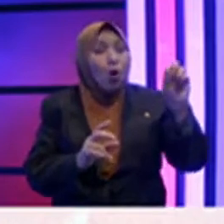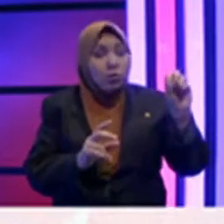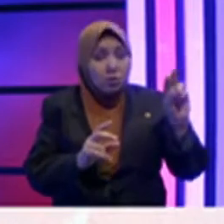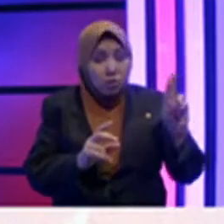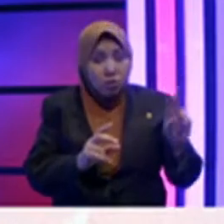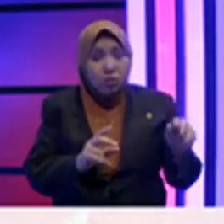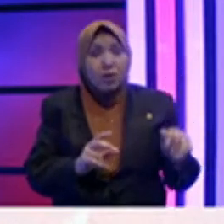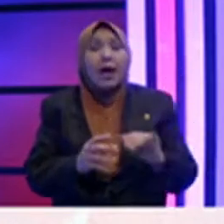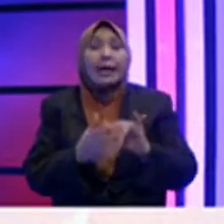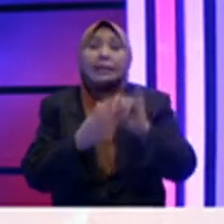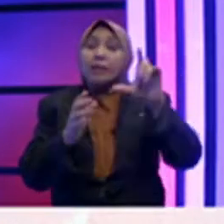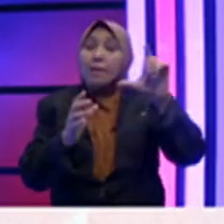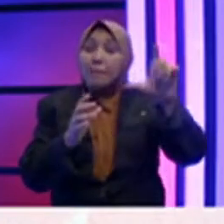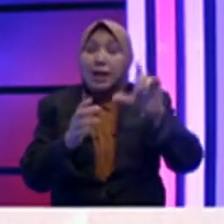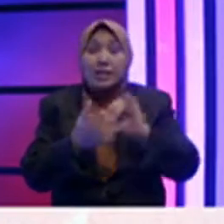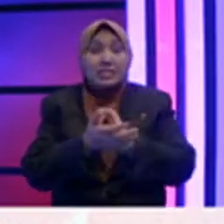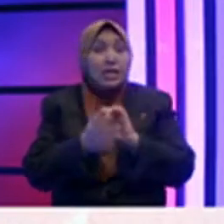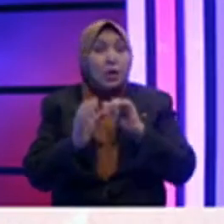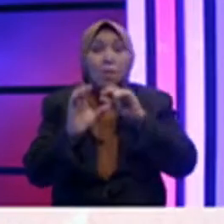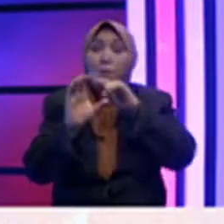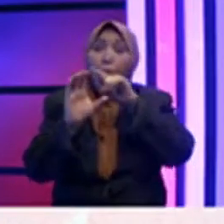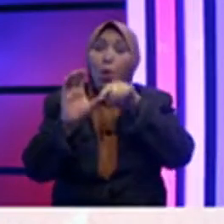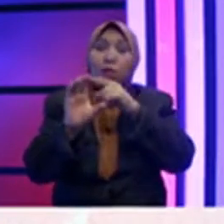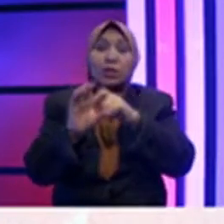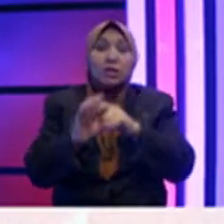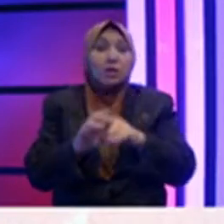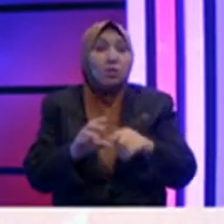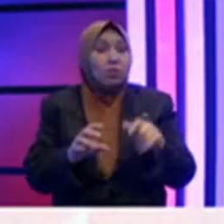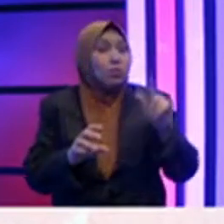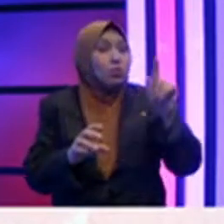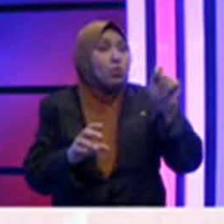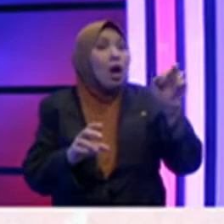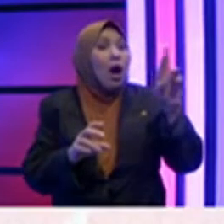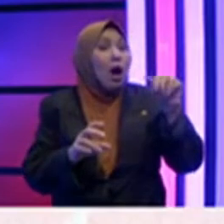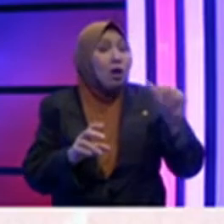tebal Nah kalau tuh lembaga atau